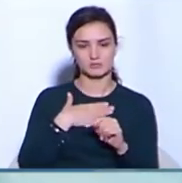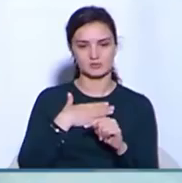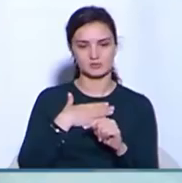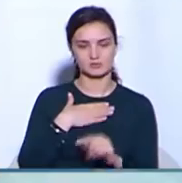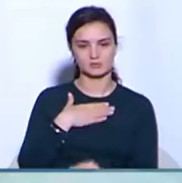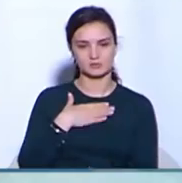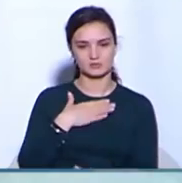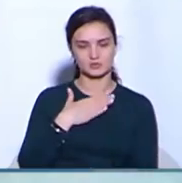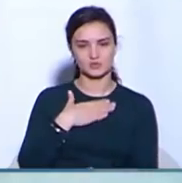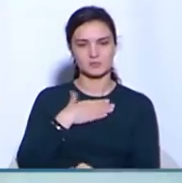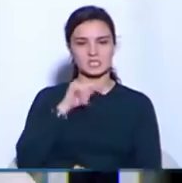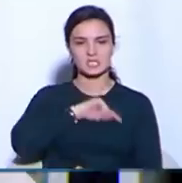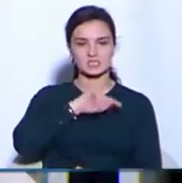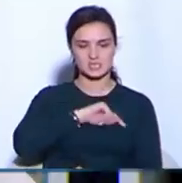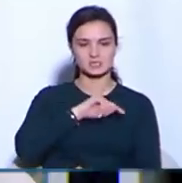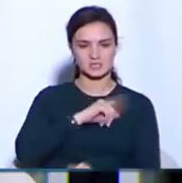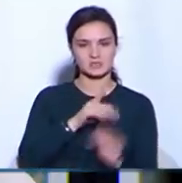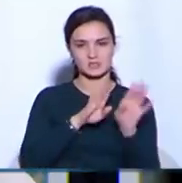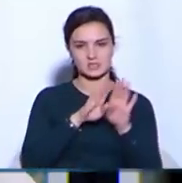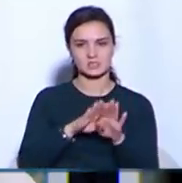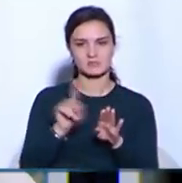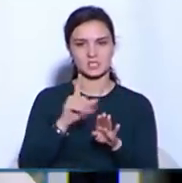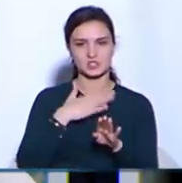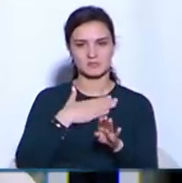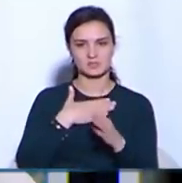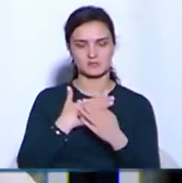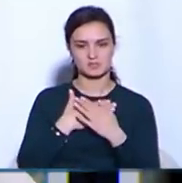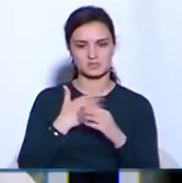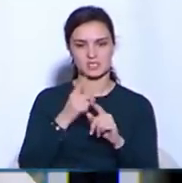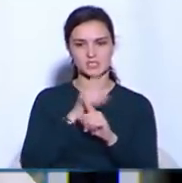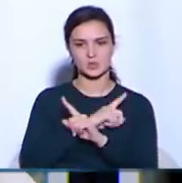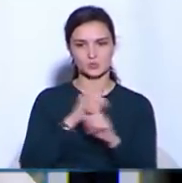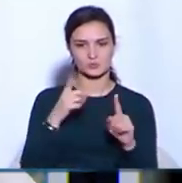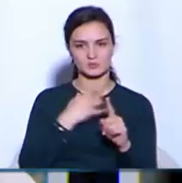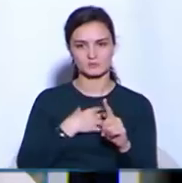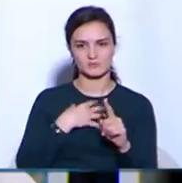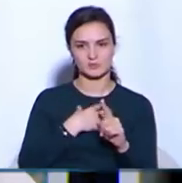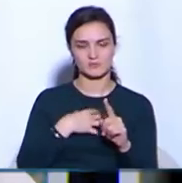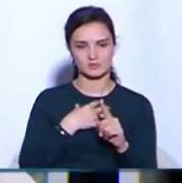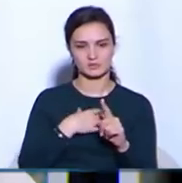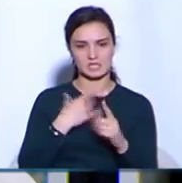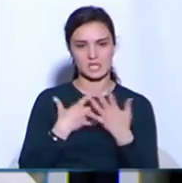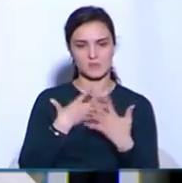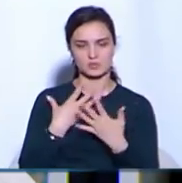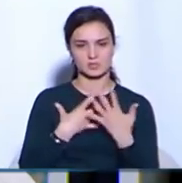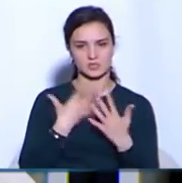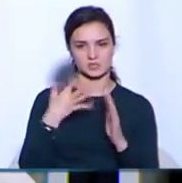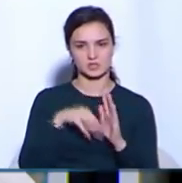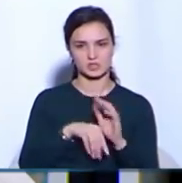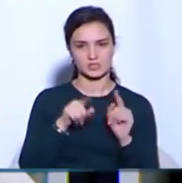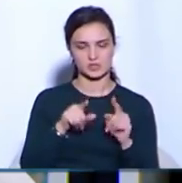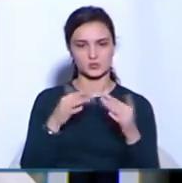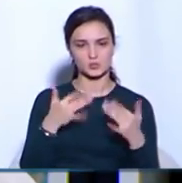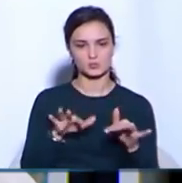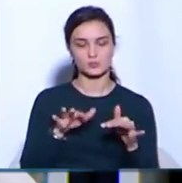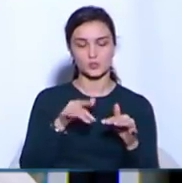ჩემი პრიორიტეტების და ტემპერამენტის გათვალისწინებით, რაც ჩემთვის განსაკუთრებით მნიშვნელოვანია ემოციის ჭრილში, ის